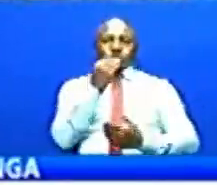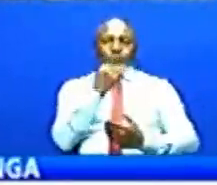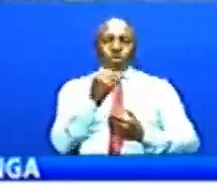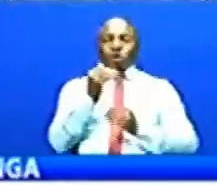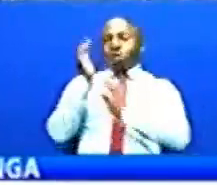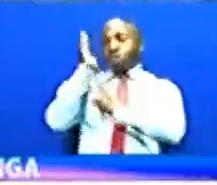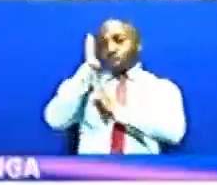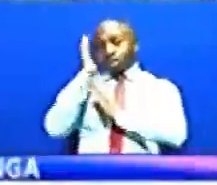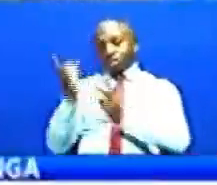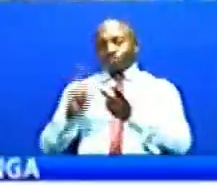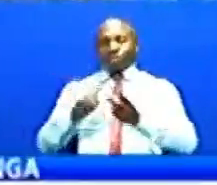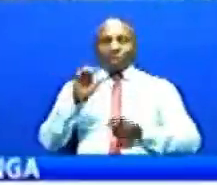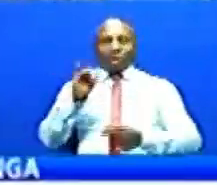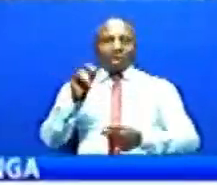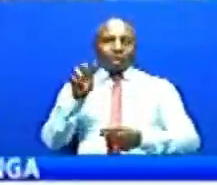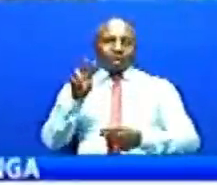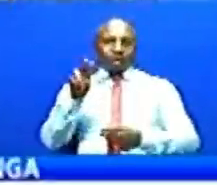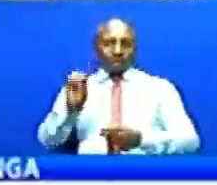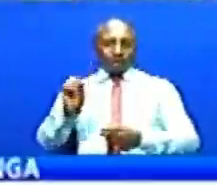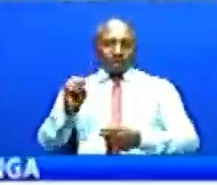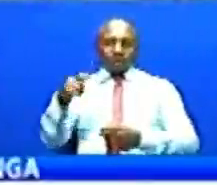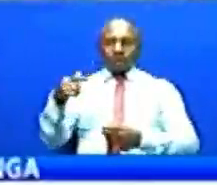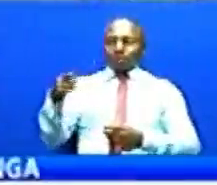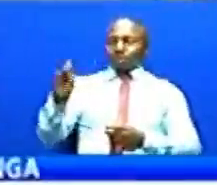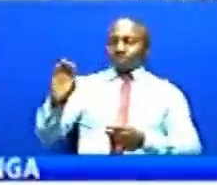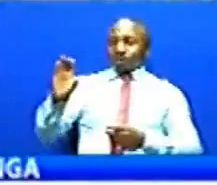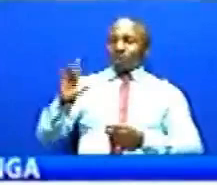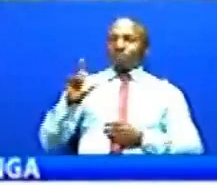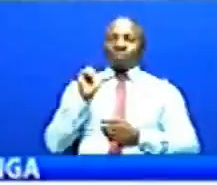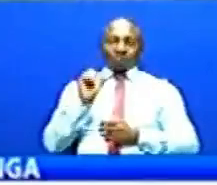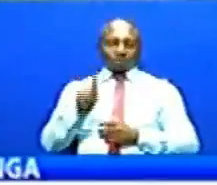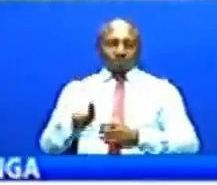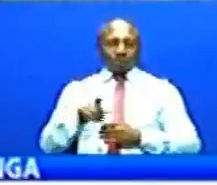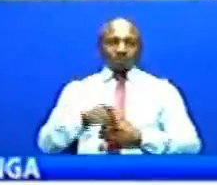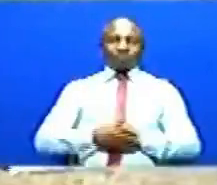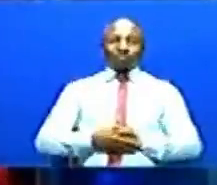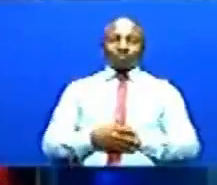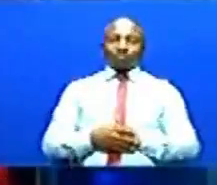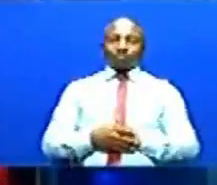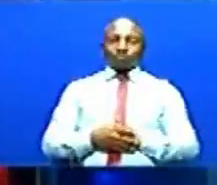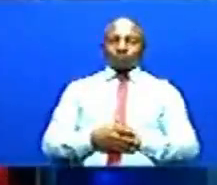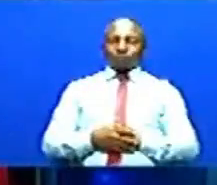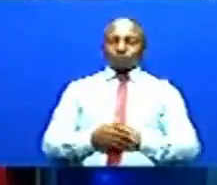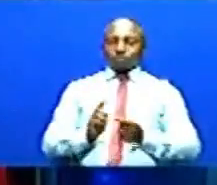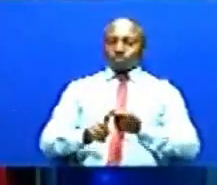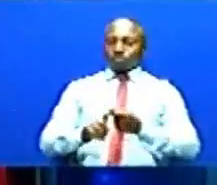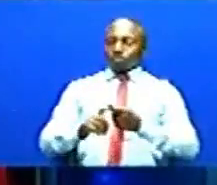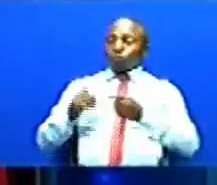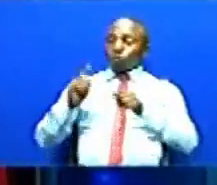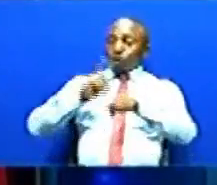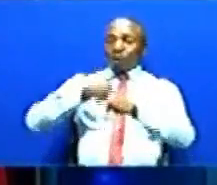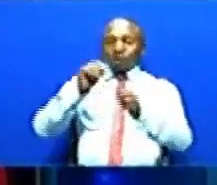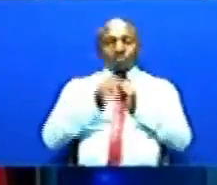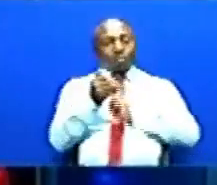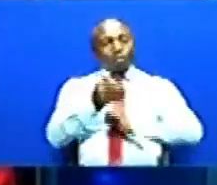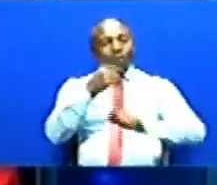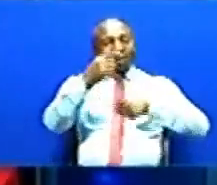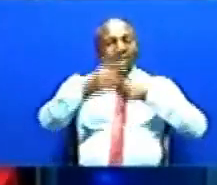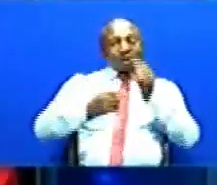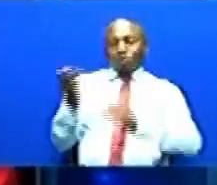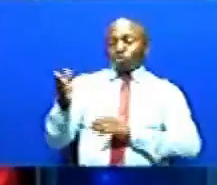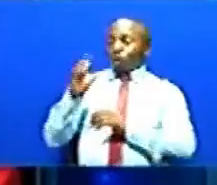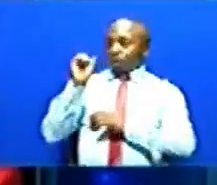malazi. Irene Mwakalinga, TBC, Iringa. Wakati haya yakiendelea